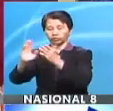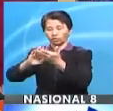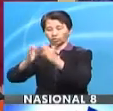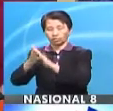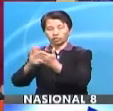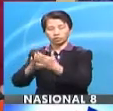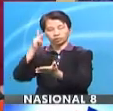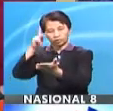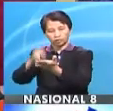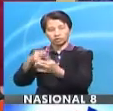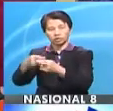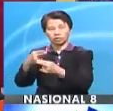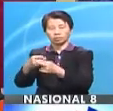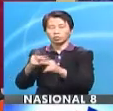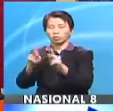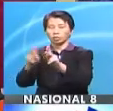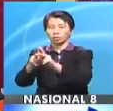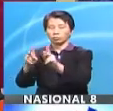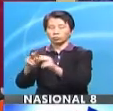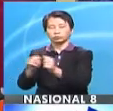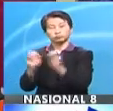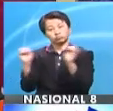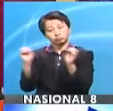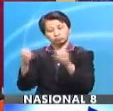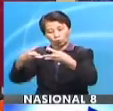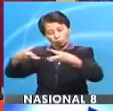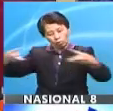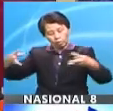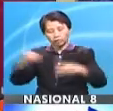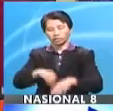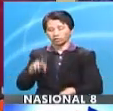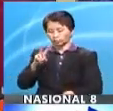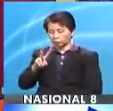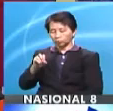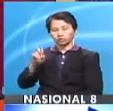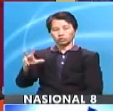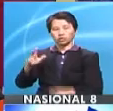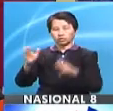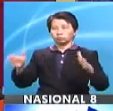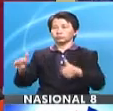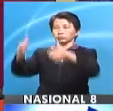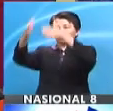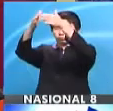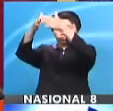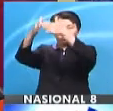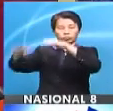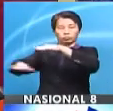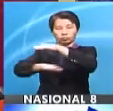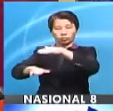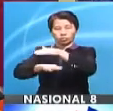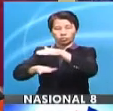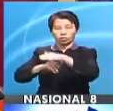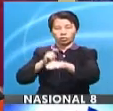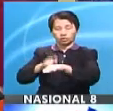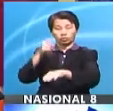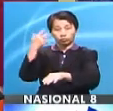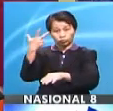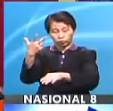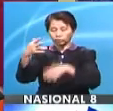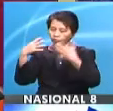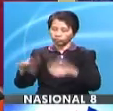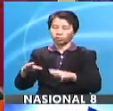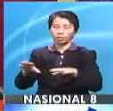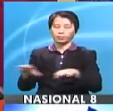yang sebelum ini dikenali sebagai Kampung tanpa wayar dan 203 menara telekomunikas di bawah inisiatif Time 3 telah